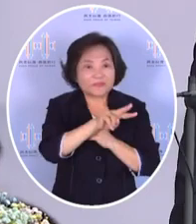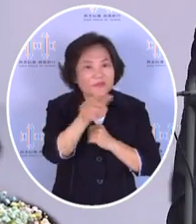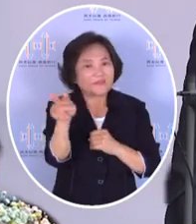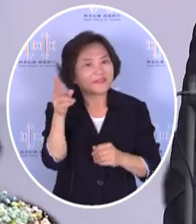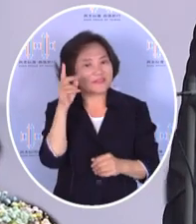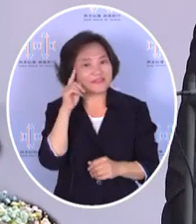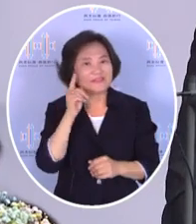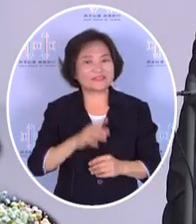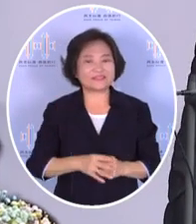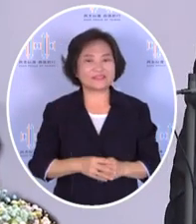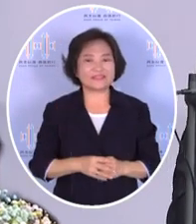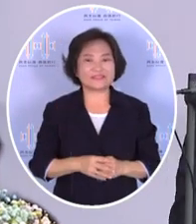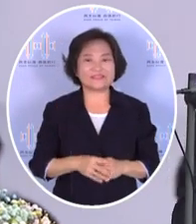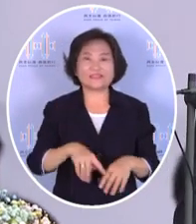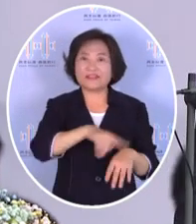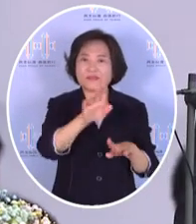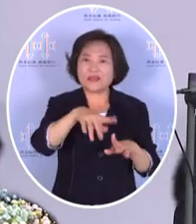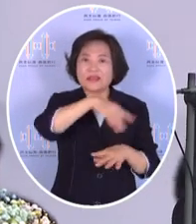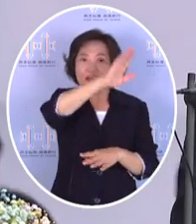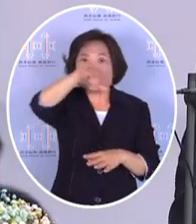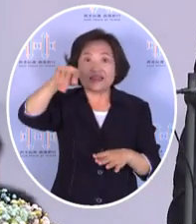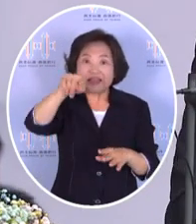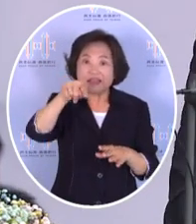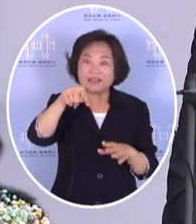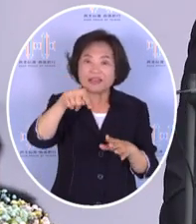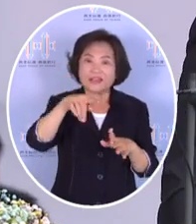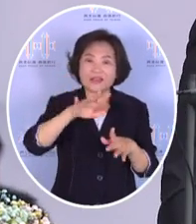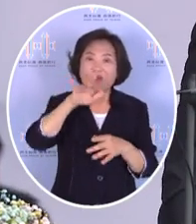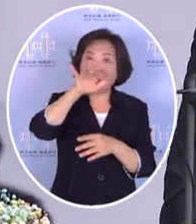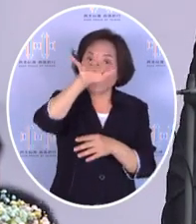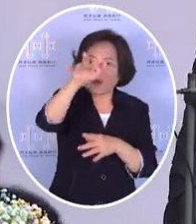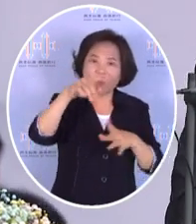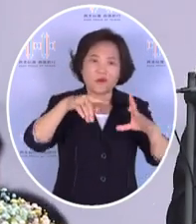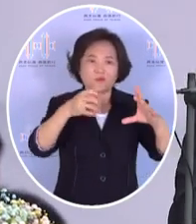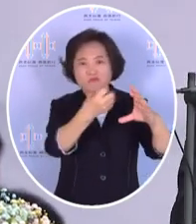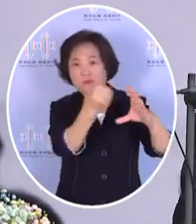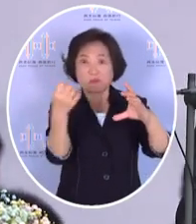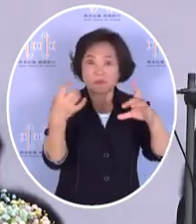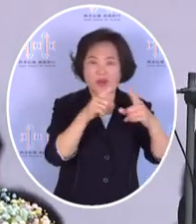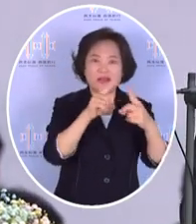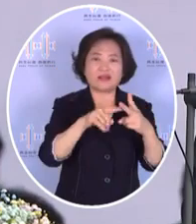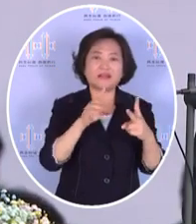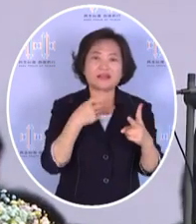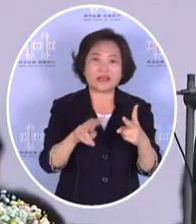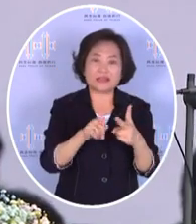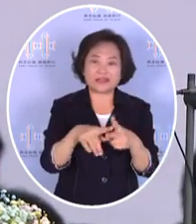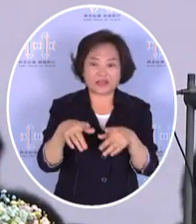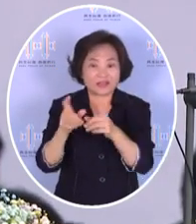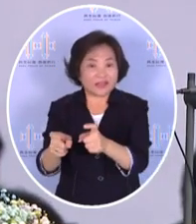兵，从高山上的空军雷达站，到返航靠港的海军舰